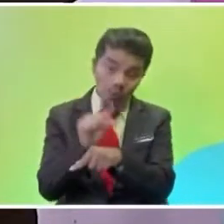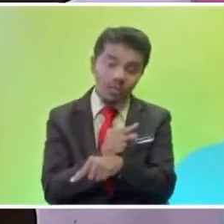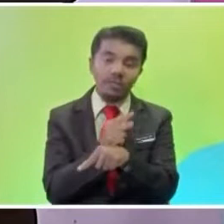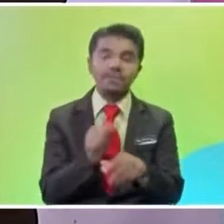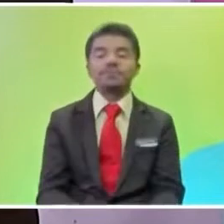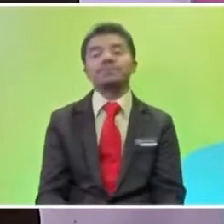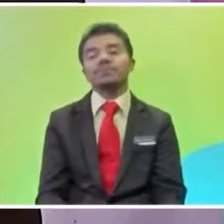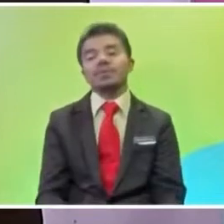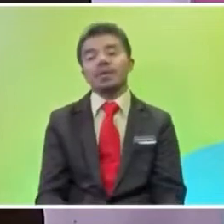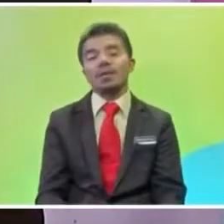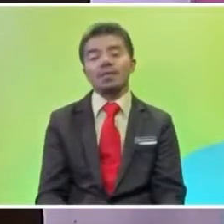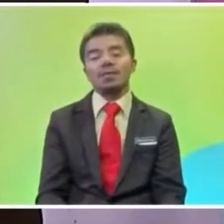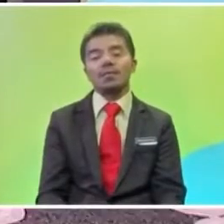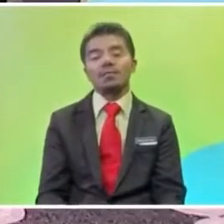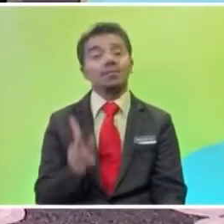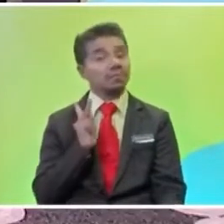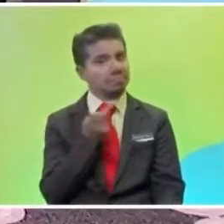positif terhadap